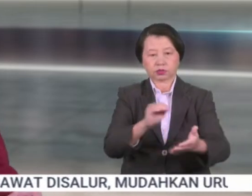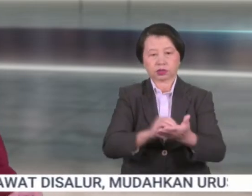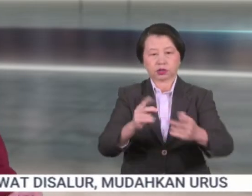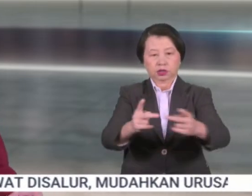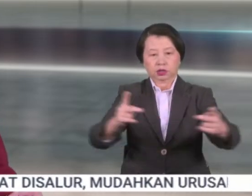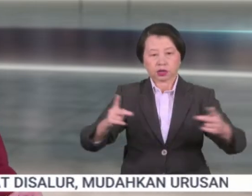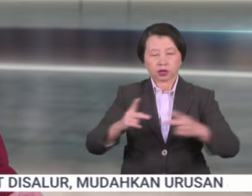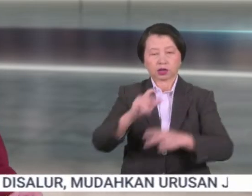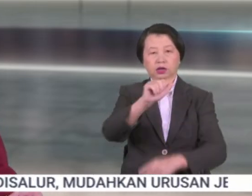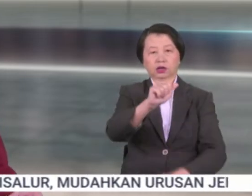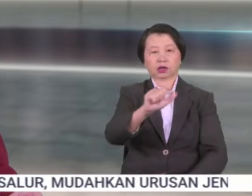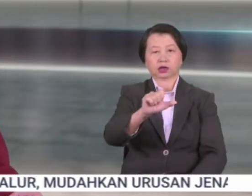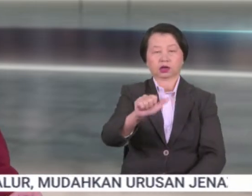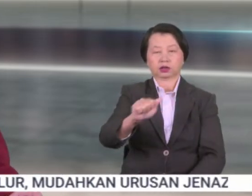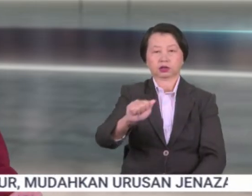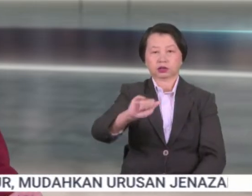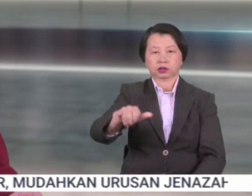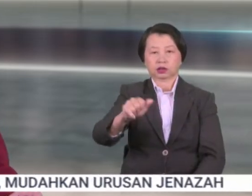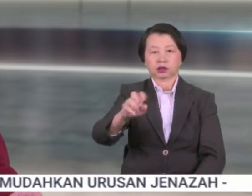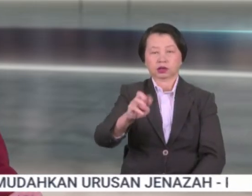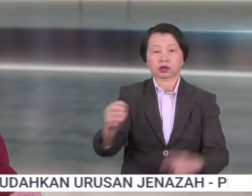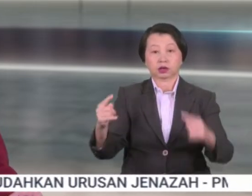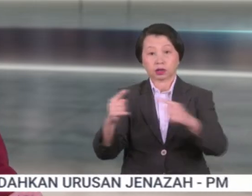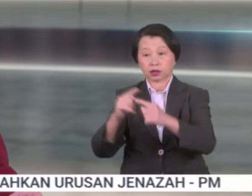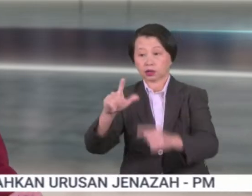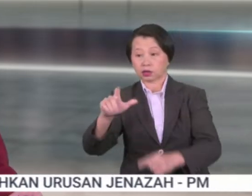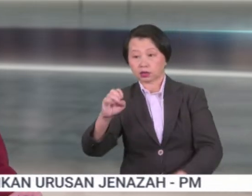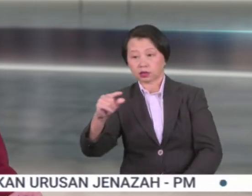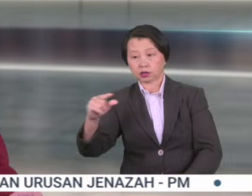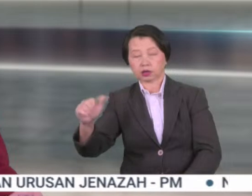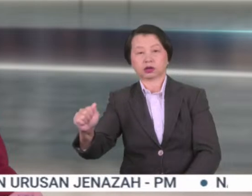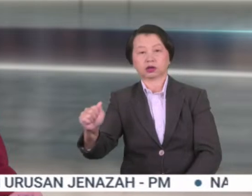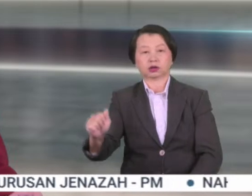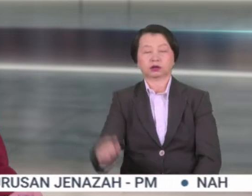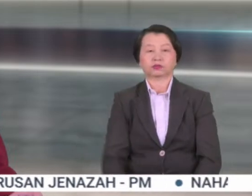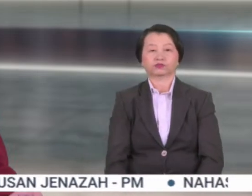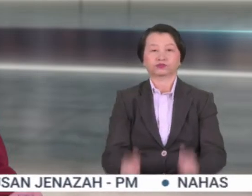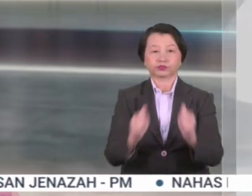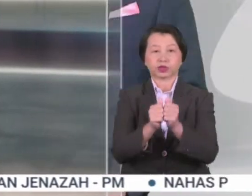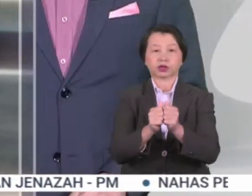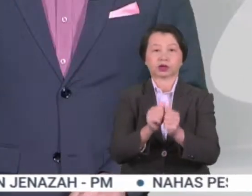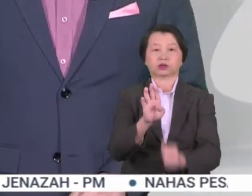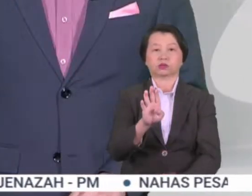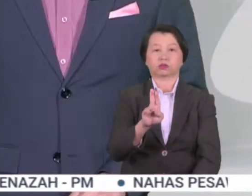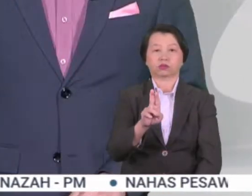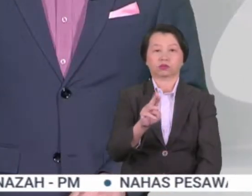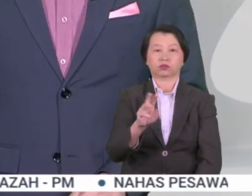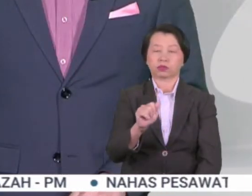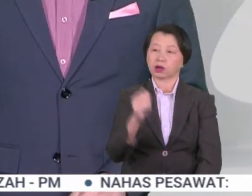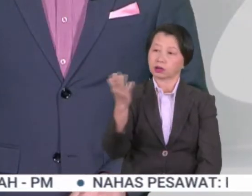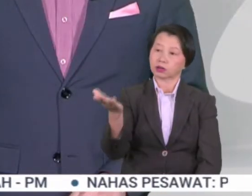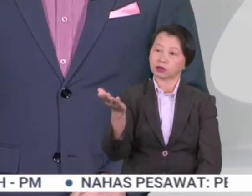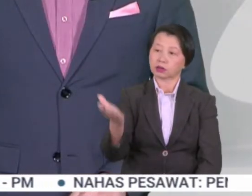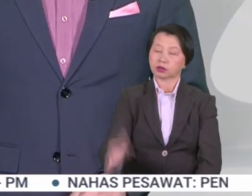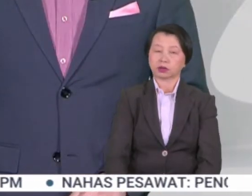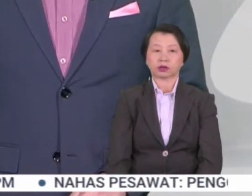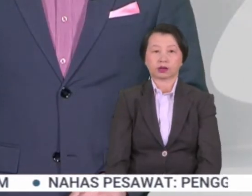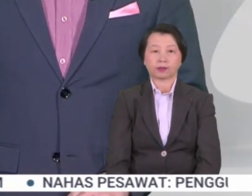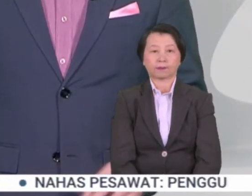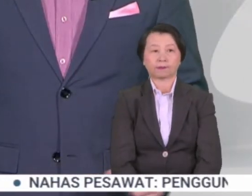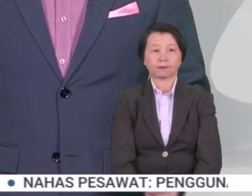asal Jaya hingga ke Lingga perenciannya langsung sahaja bersama buwin Bu